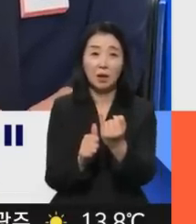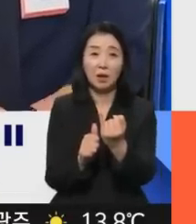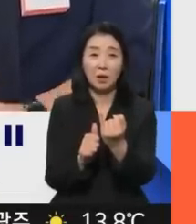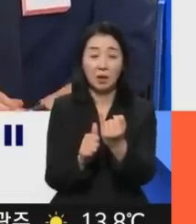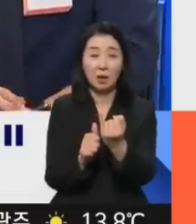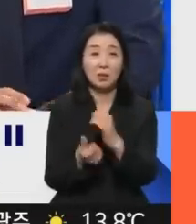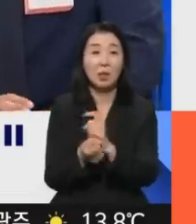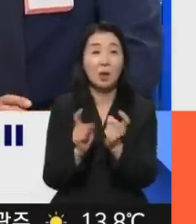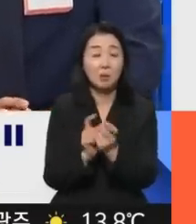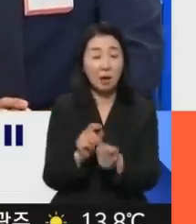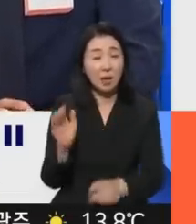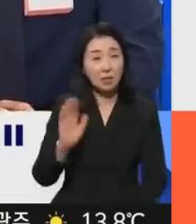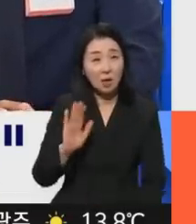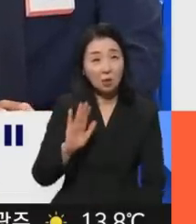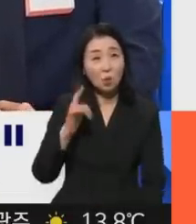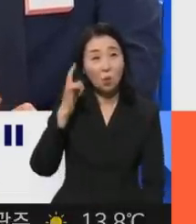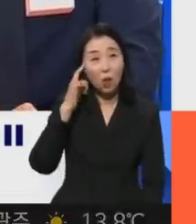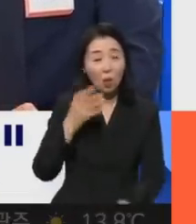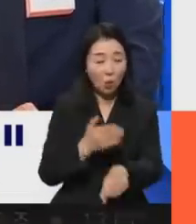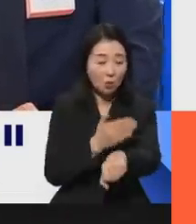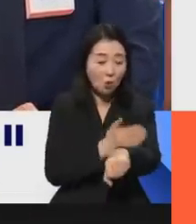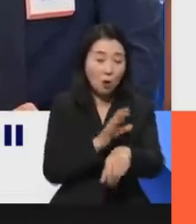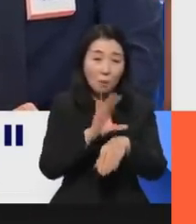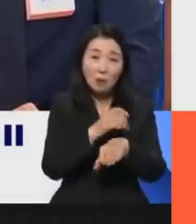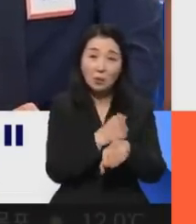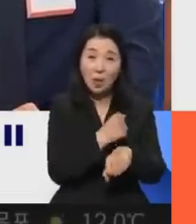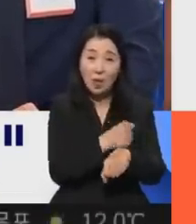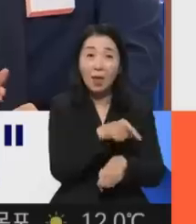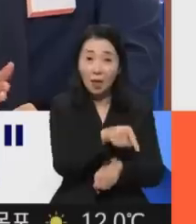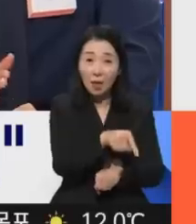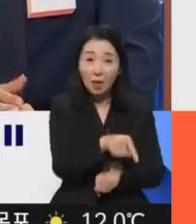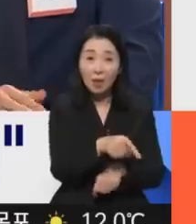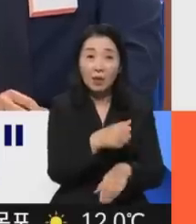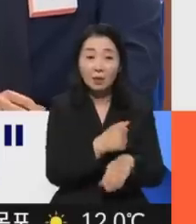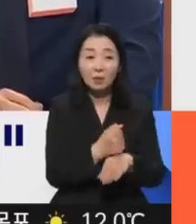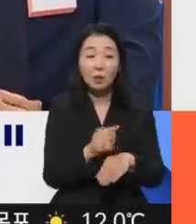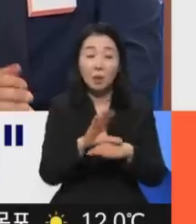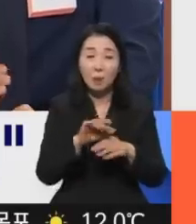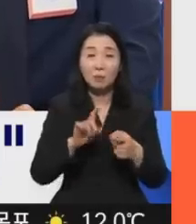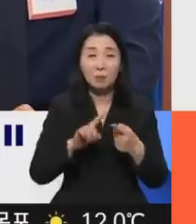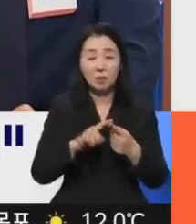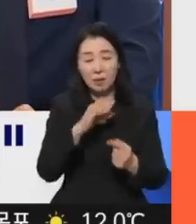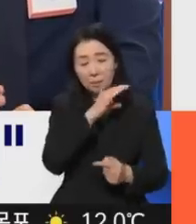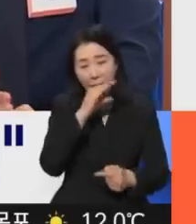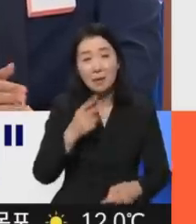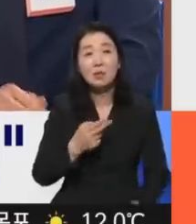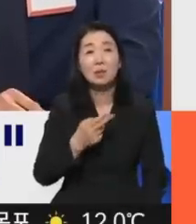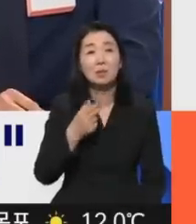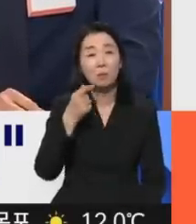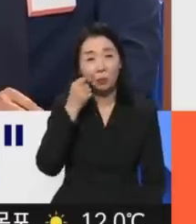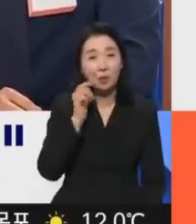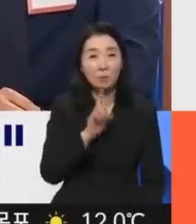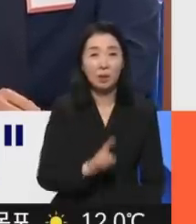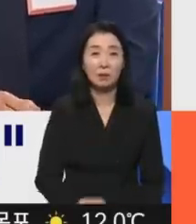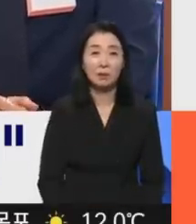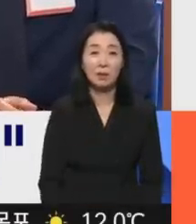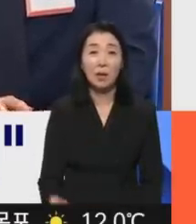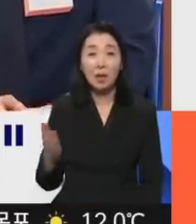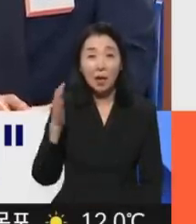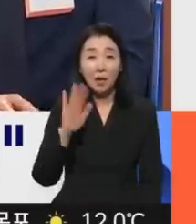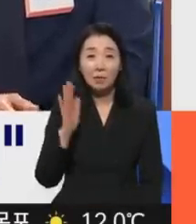왜곡으로 몰아갈 수 있는 방송을함으로써 이게 방송 본연의 자세를 갖추지 못했다 이렇게 먼저 전제를 했습니다